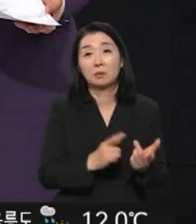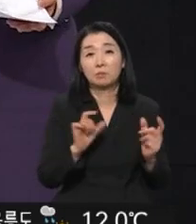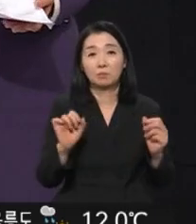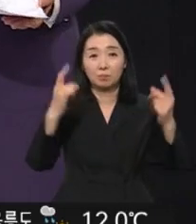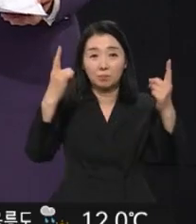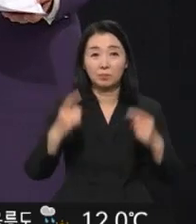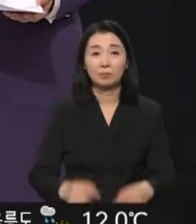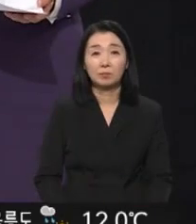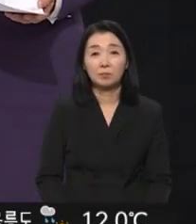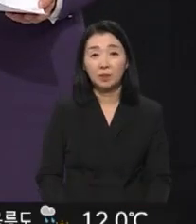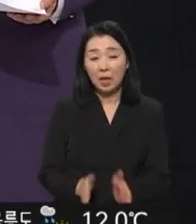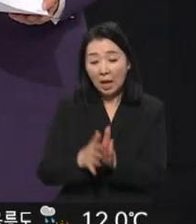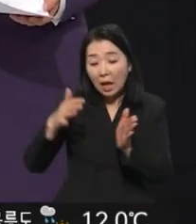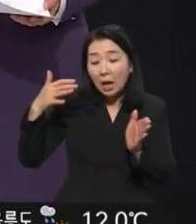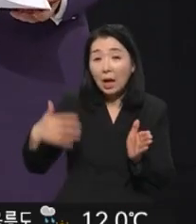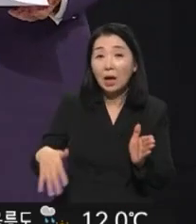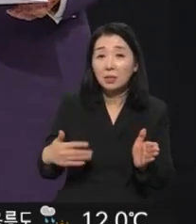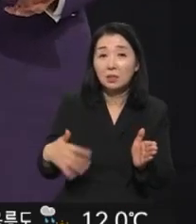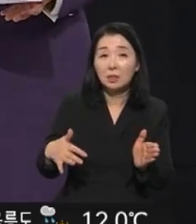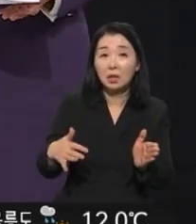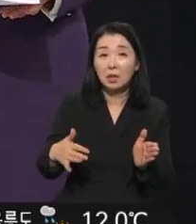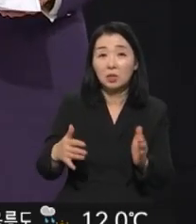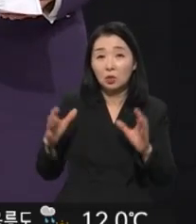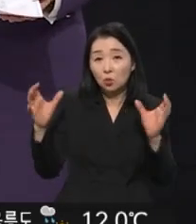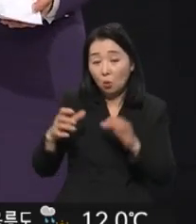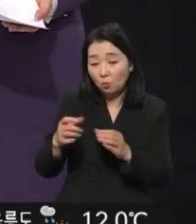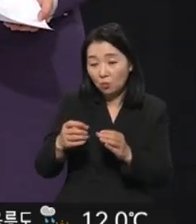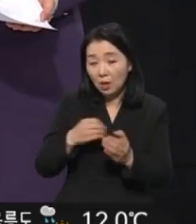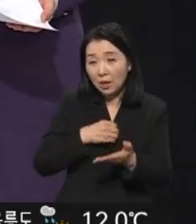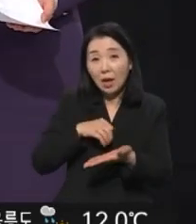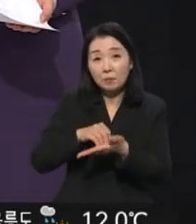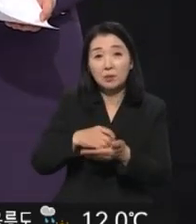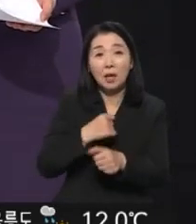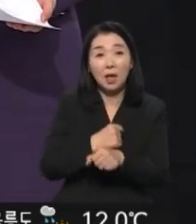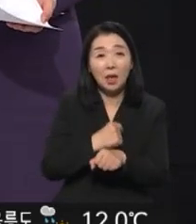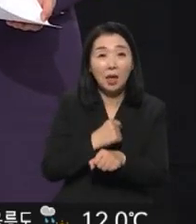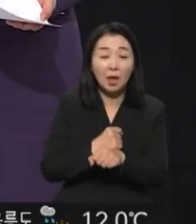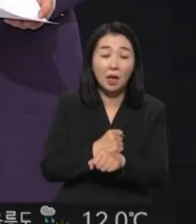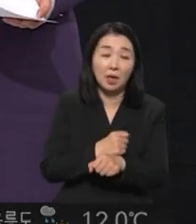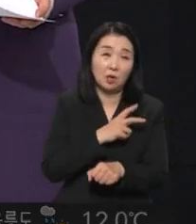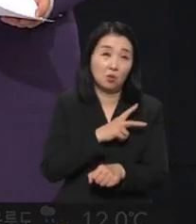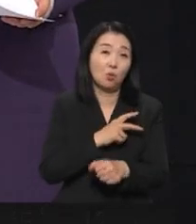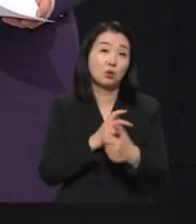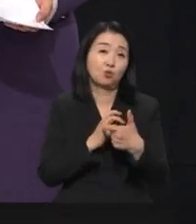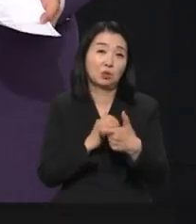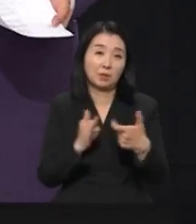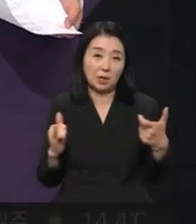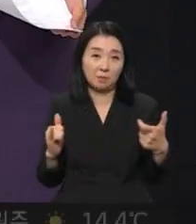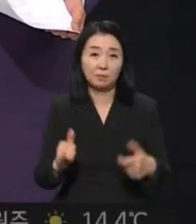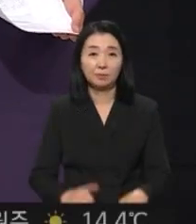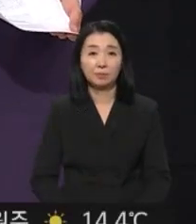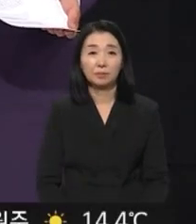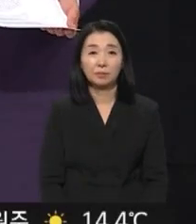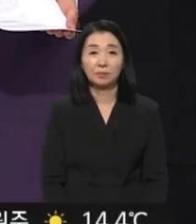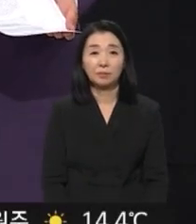보이는데요. 아직 출범하기도 전인 이 공부모임에 가입 의사를 밝힌 의원들만 60여